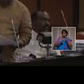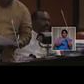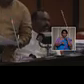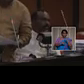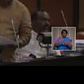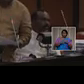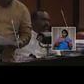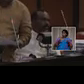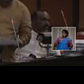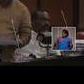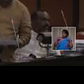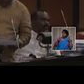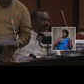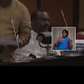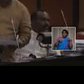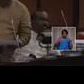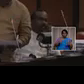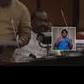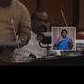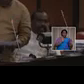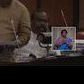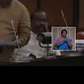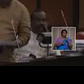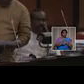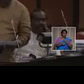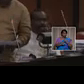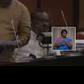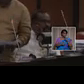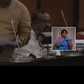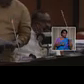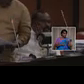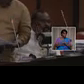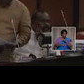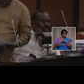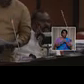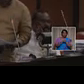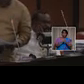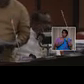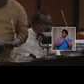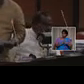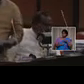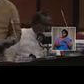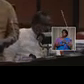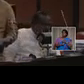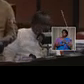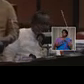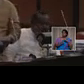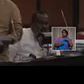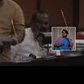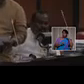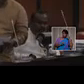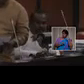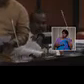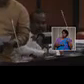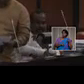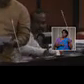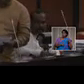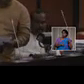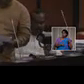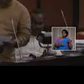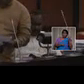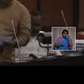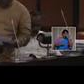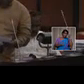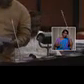அழைப்பு விடுத்திருக்கின்றார். சர்வகட்சி அரசாங்கத்திடம் தமிழர்களின் கோரிக்கைகளில் முக்கியமானதாக இருப்பது